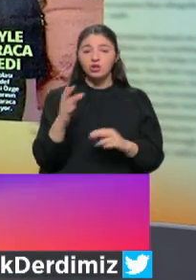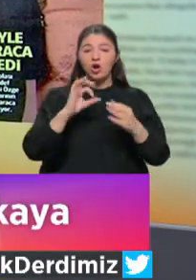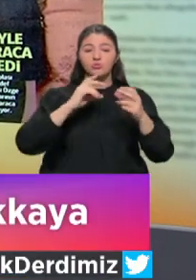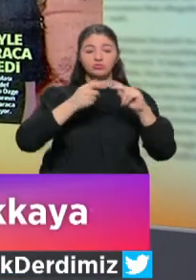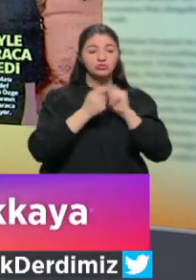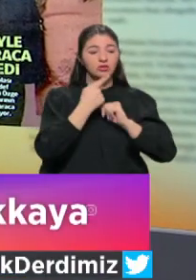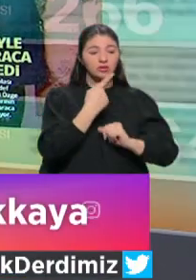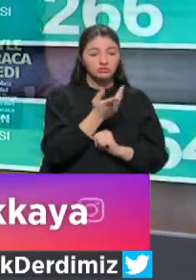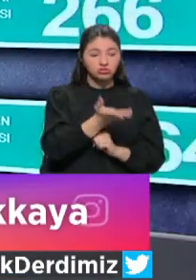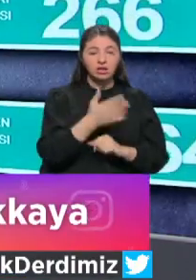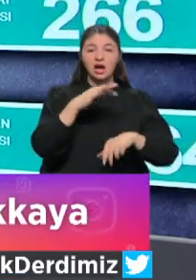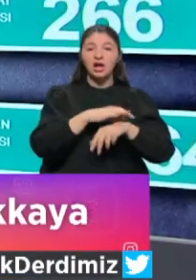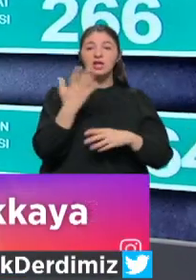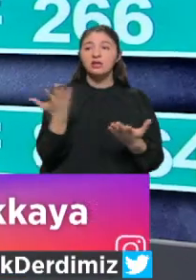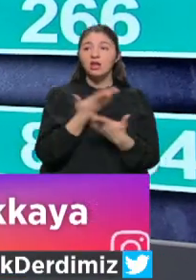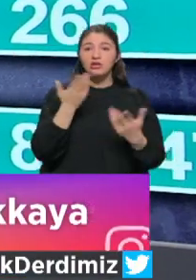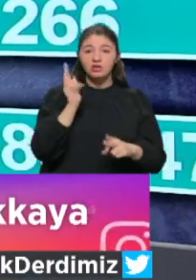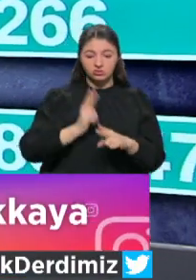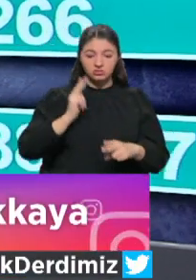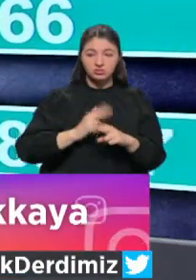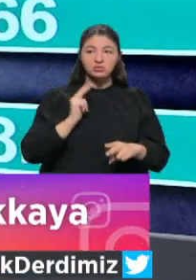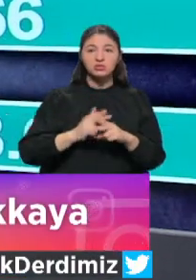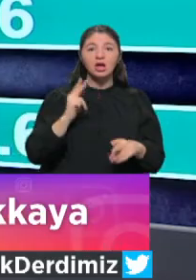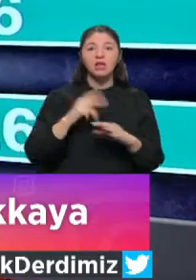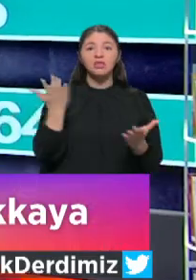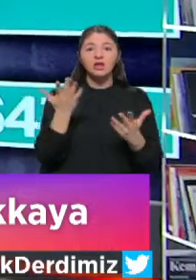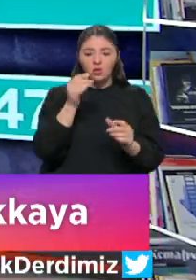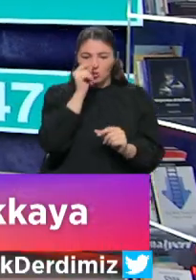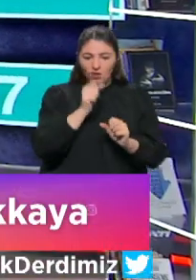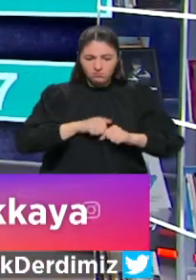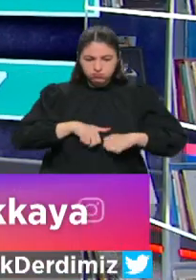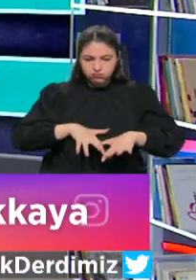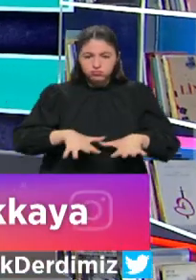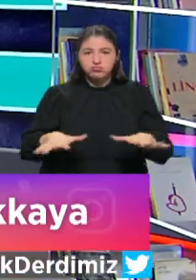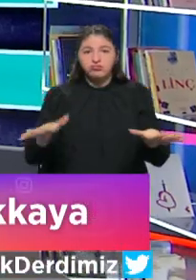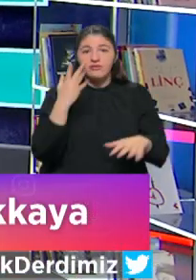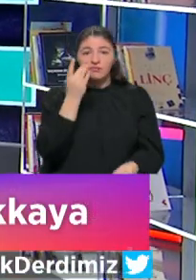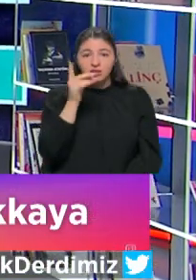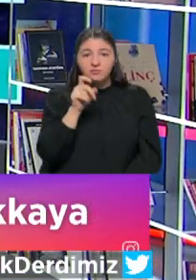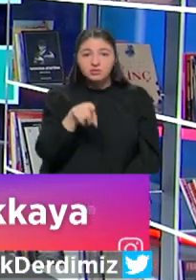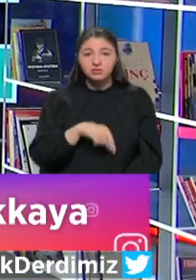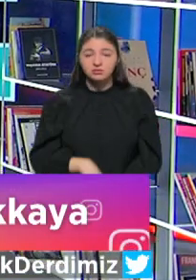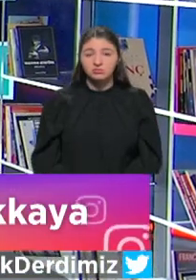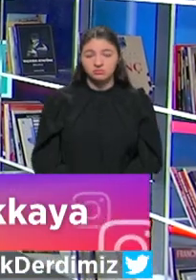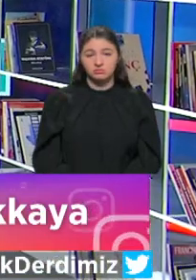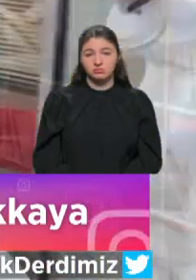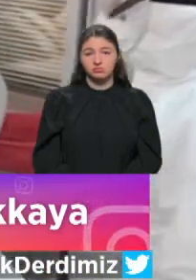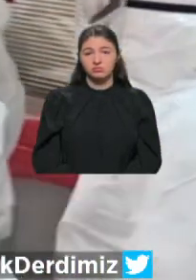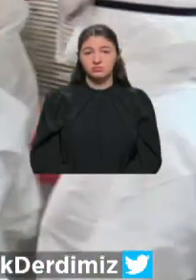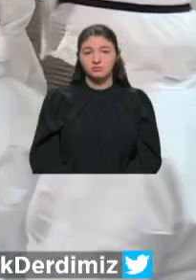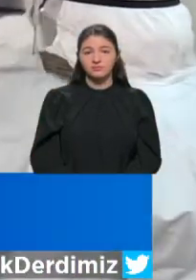omicron demişken Hastalık ne kadar hızlı ve ne kadar kolay yayılıyor farkında mıyız